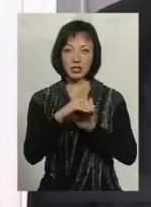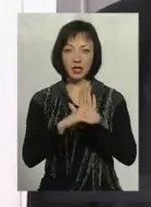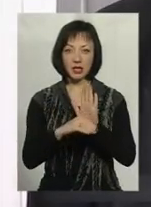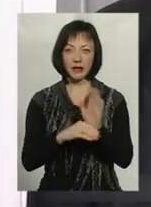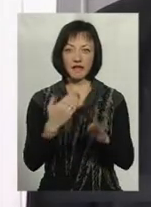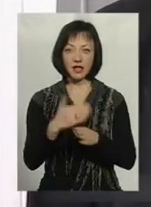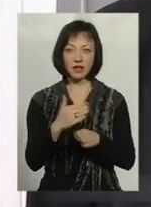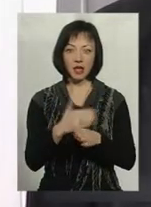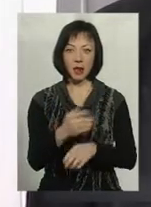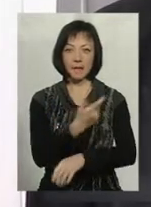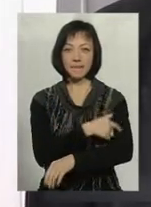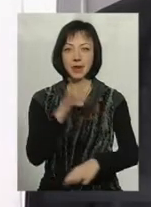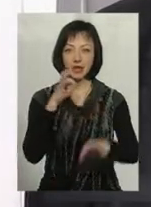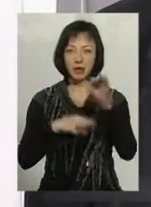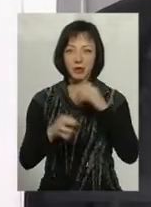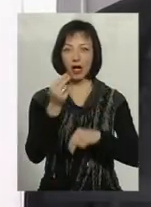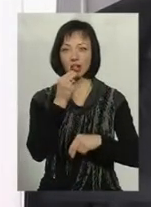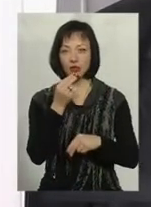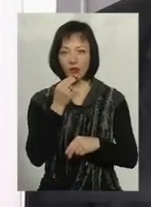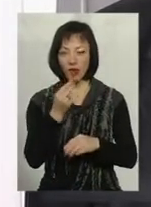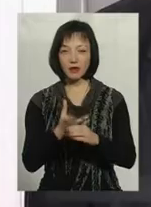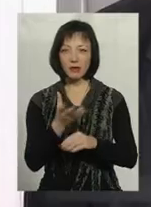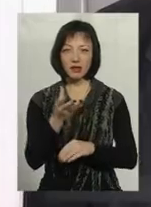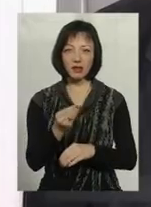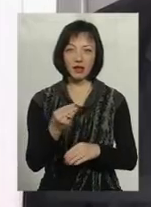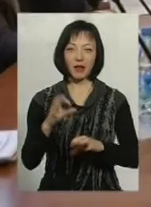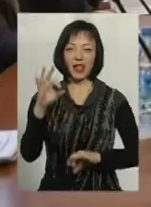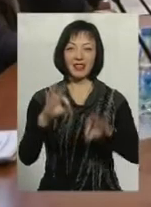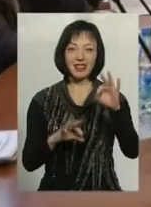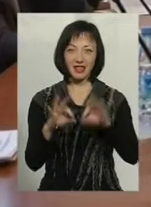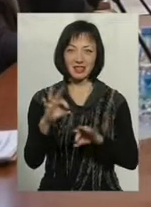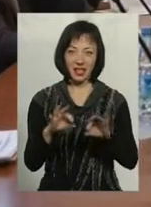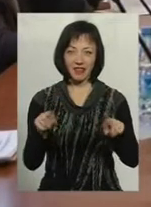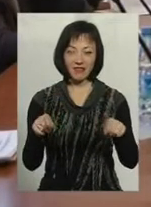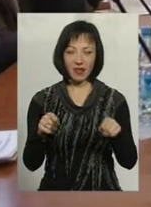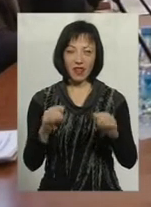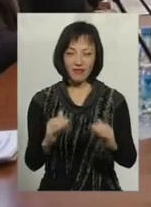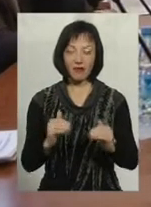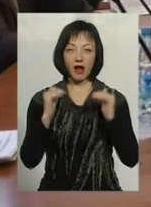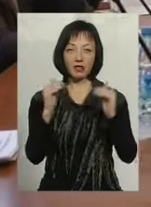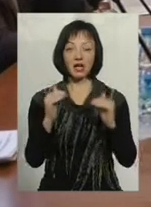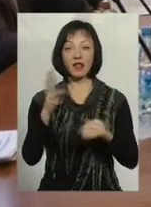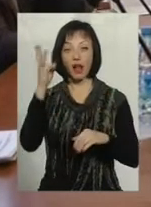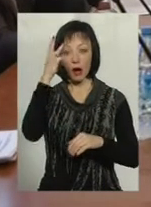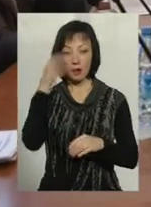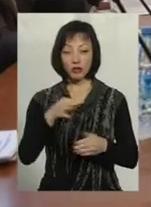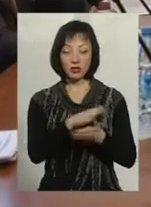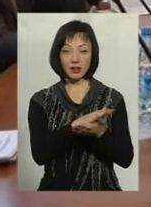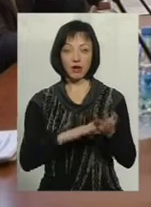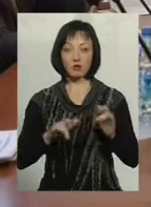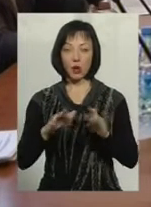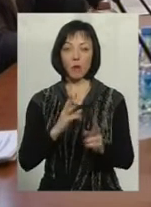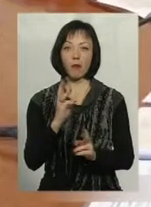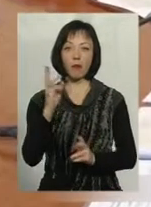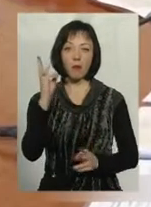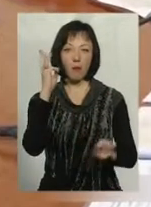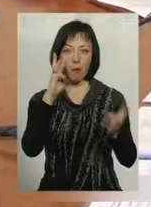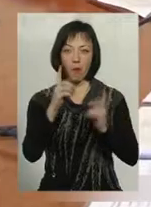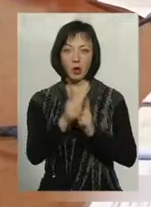завтра в обласному центрі ухвалюватиметься головний кошторис Хмельницької області на наступний рік. На